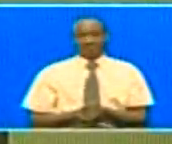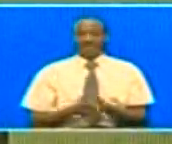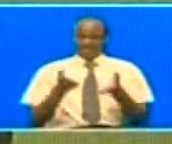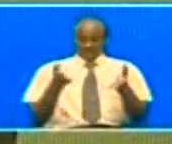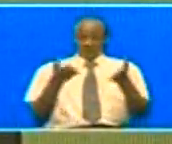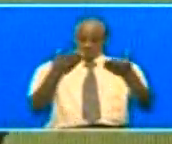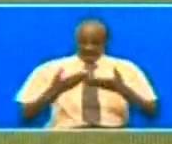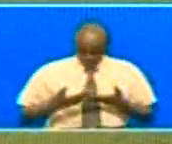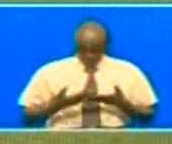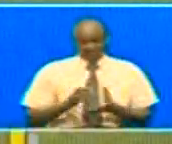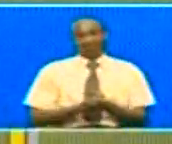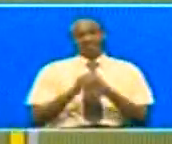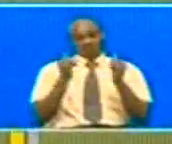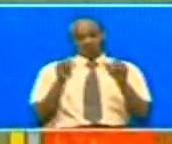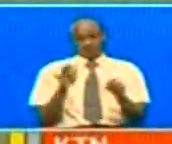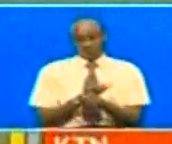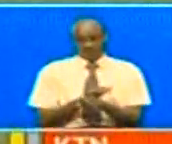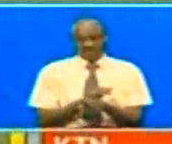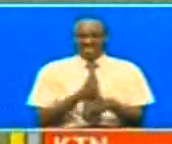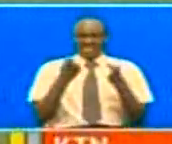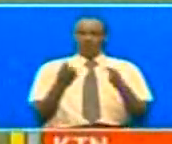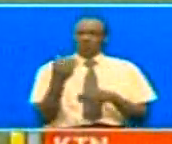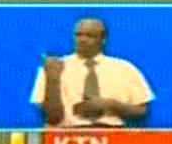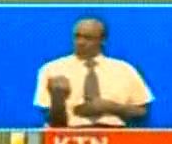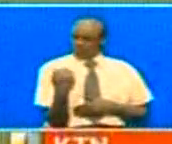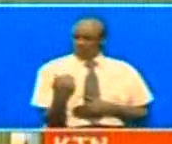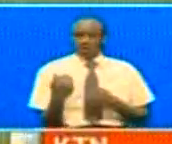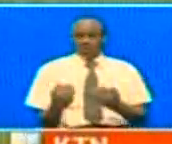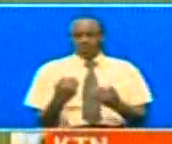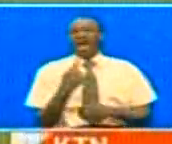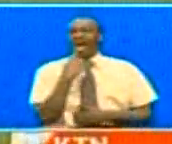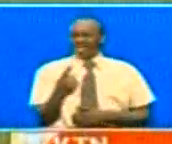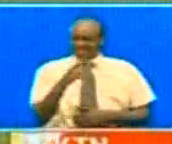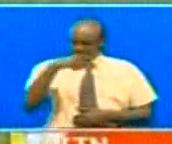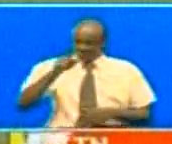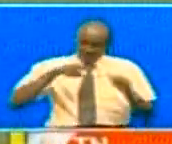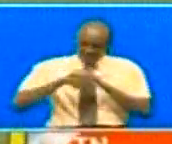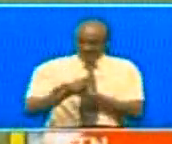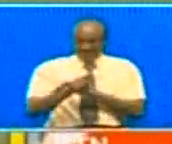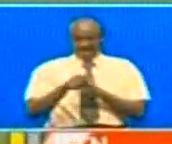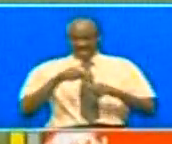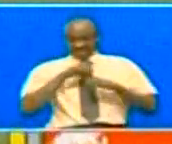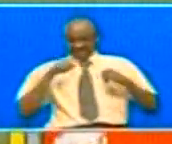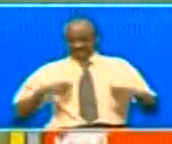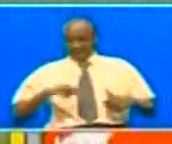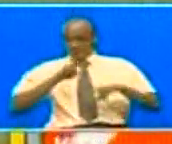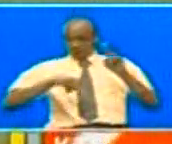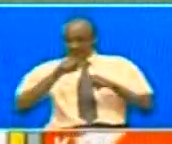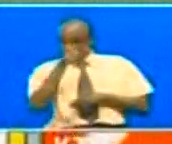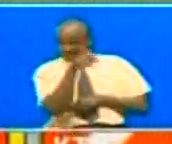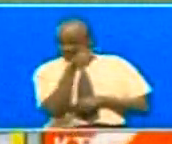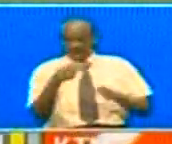Na mtazamaji, karibu kwa taarifa kamili. Zaidi ya vijana 100 wamevamia mkahawa wa Kichina unaozingirwa na madai ya ubaguzi wa